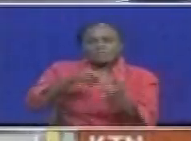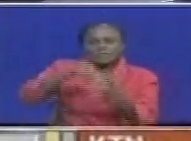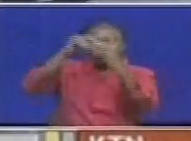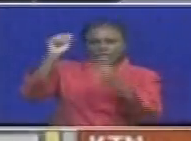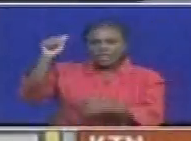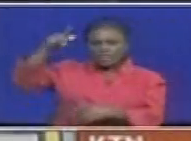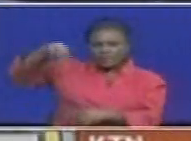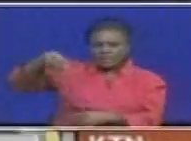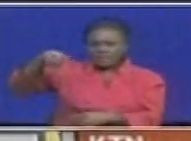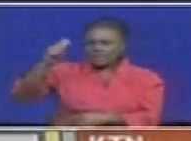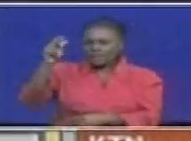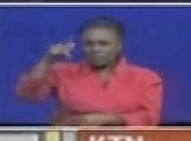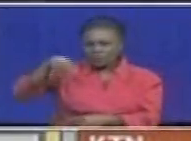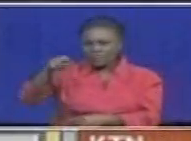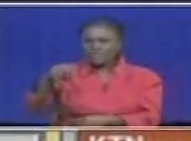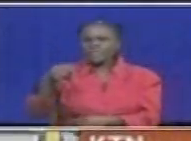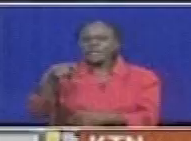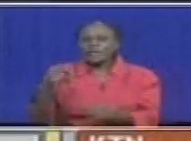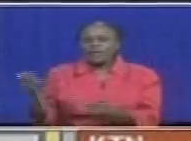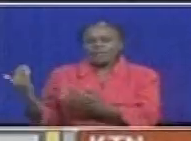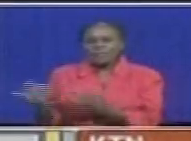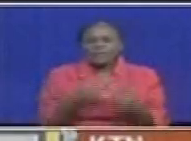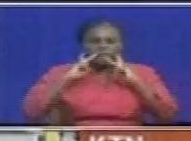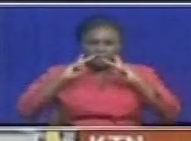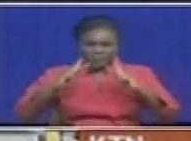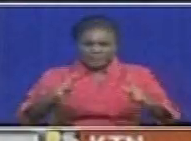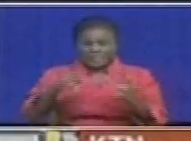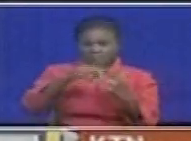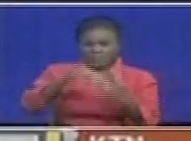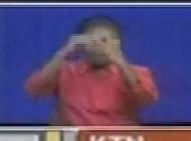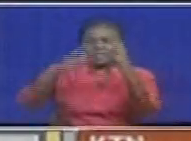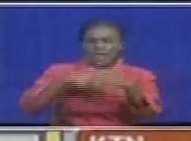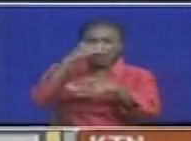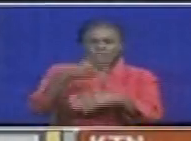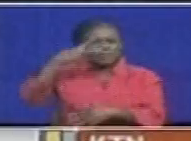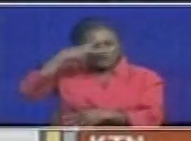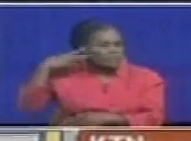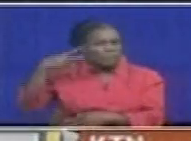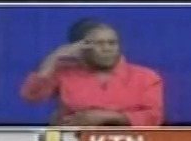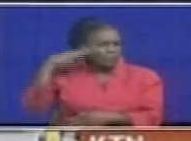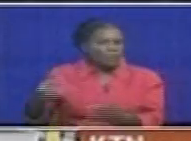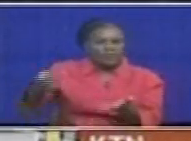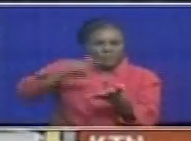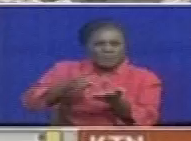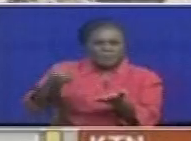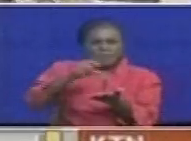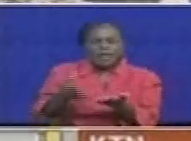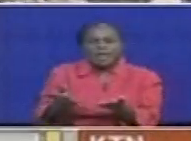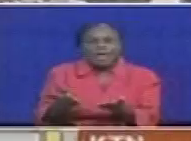ATPU, imekuwa ni ufunguo kuleta amani humu nchini, hasa baada ya visa vya ugaidi kuongezeka kila uchao.